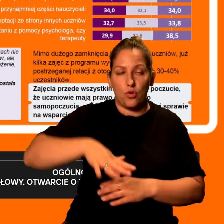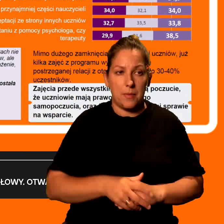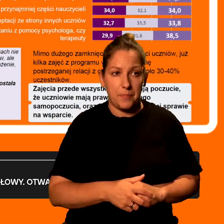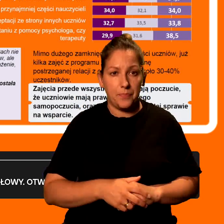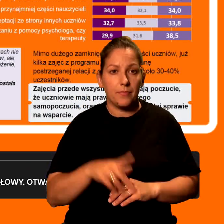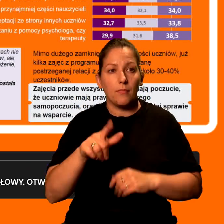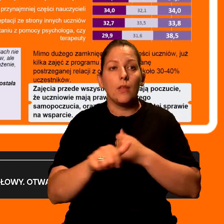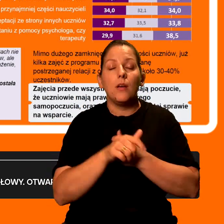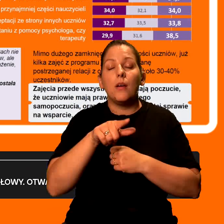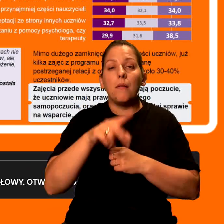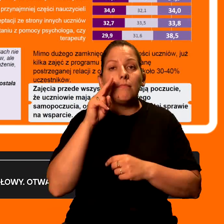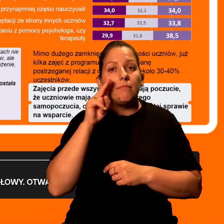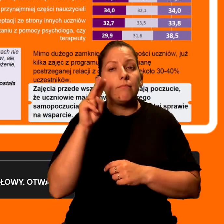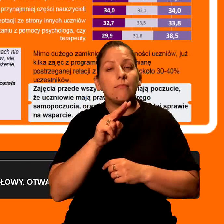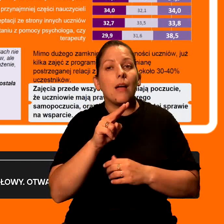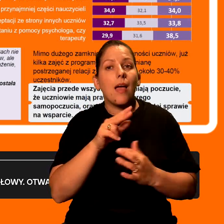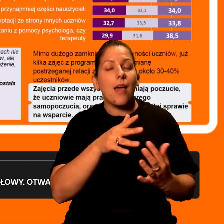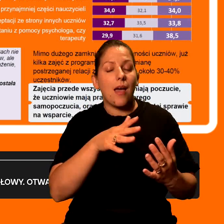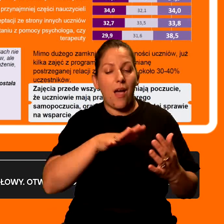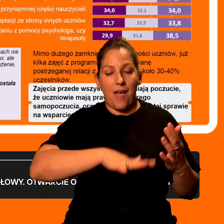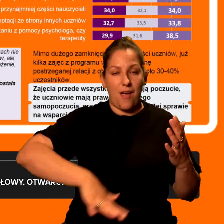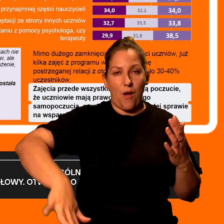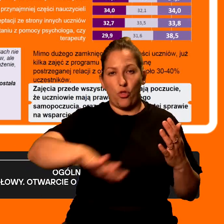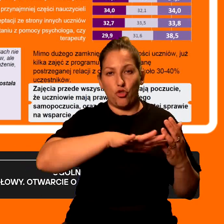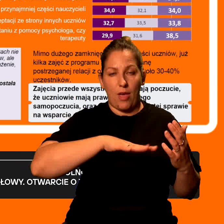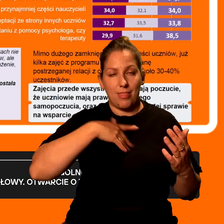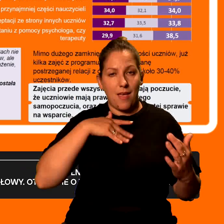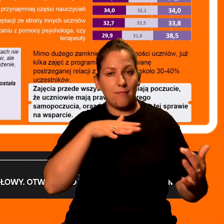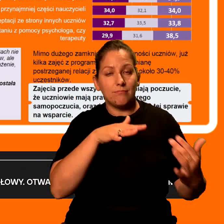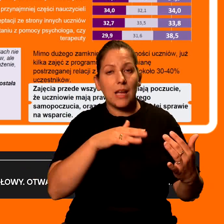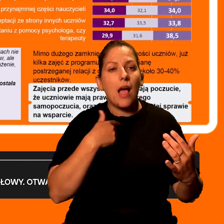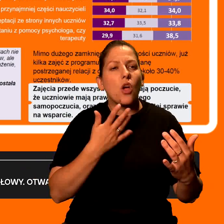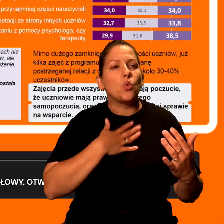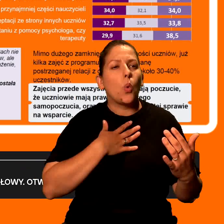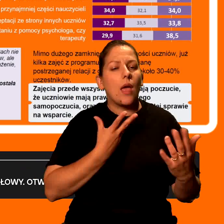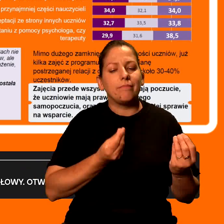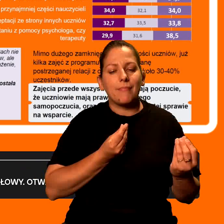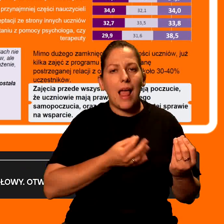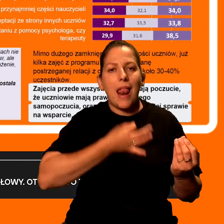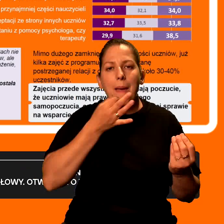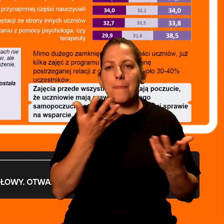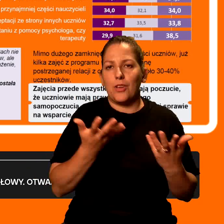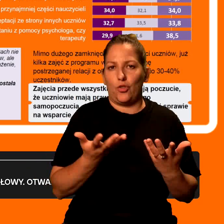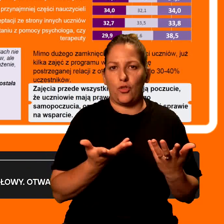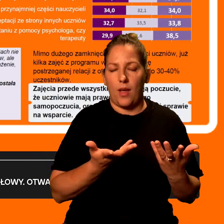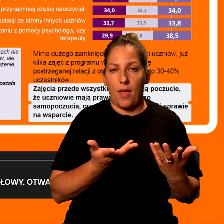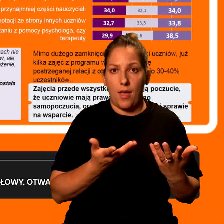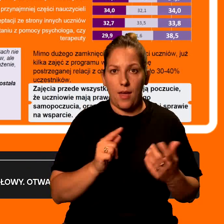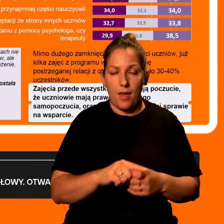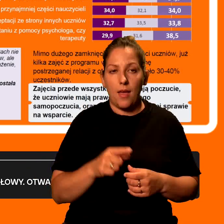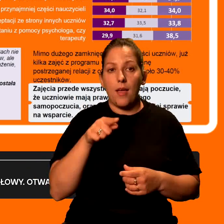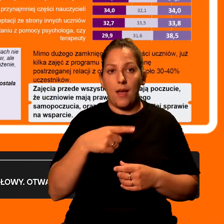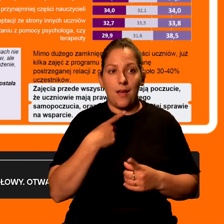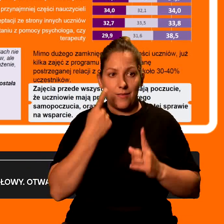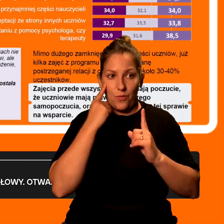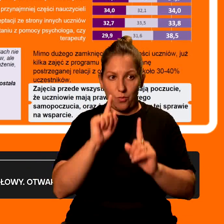Jeżeli chodzi o postrzeganie tej relacji z otoczeniem, to zapytaliśmy ich, czy oni się jakoś bardziej czują lepiej. I jedna rzecz, na którą chcę